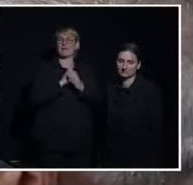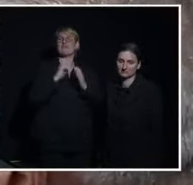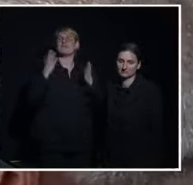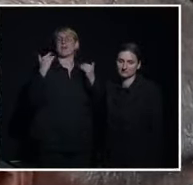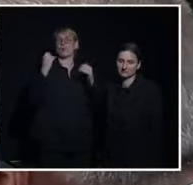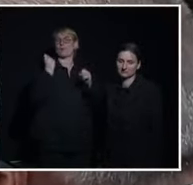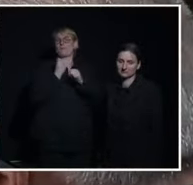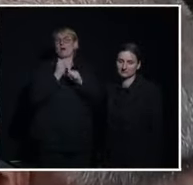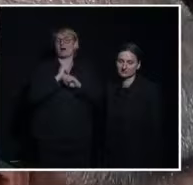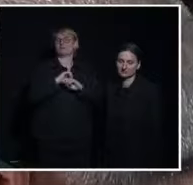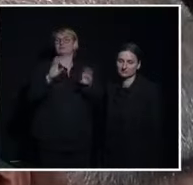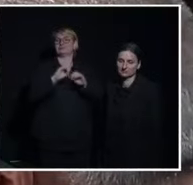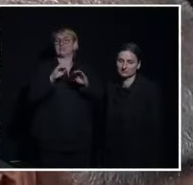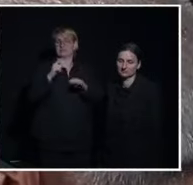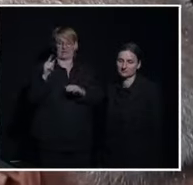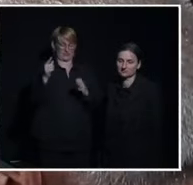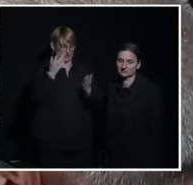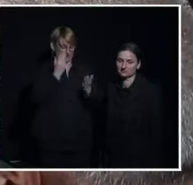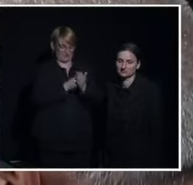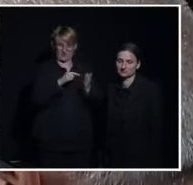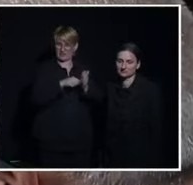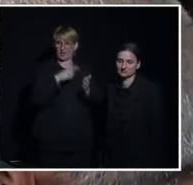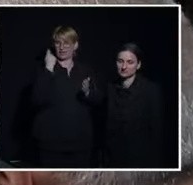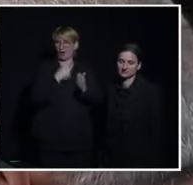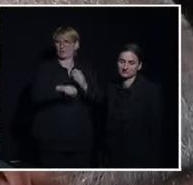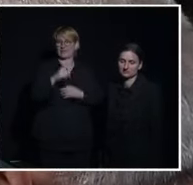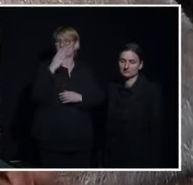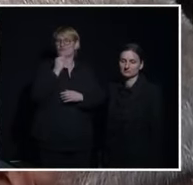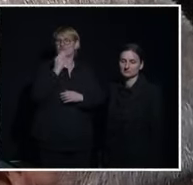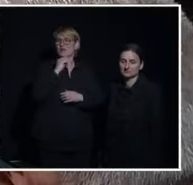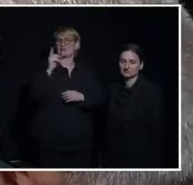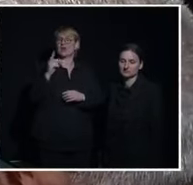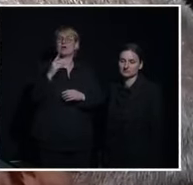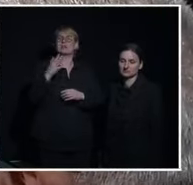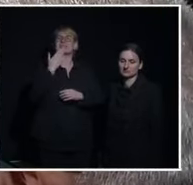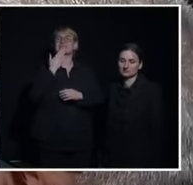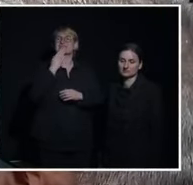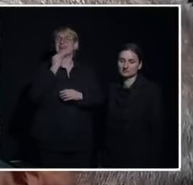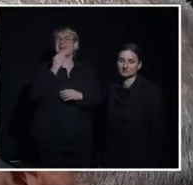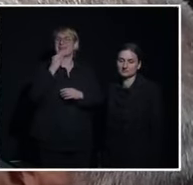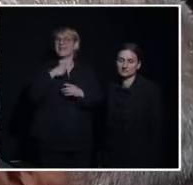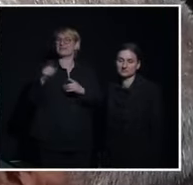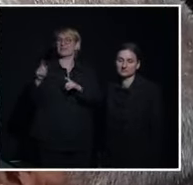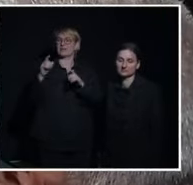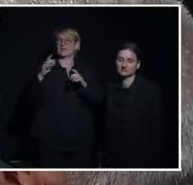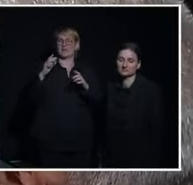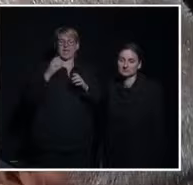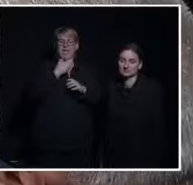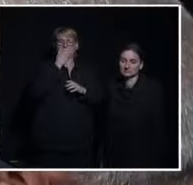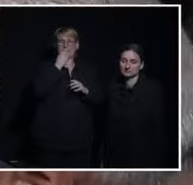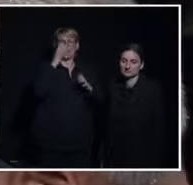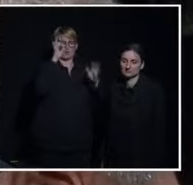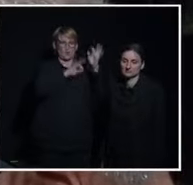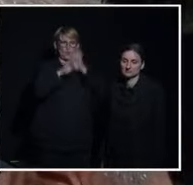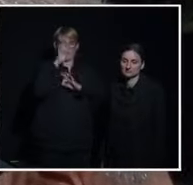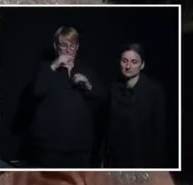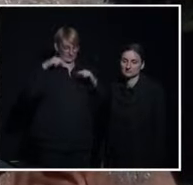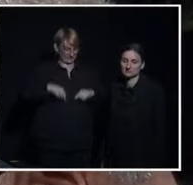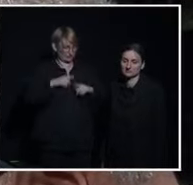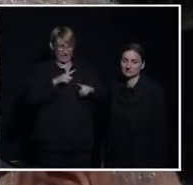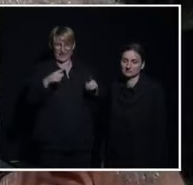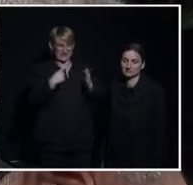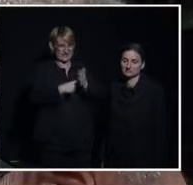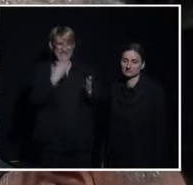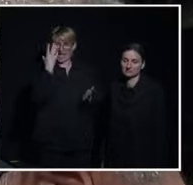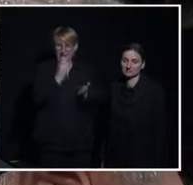die im Prinzip gesagt hat, kauft nicht bei Juden, boykottiert Israel. Ich fordere Apple und Google auf, von dieser Stelle diese